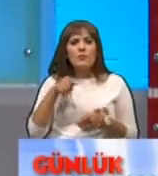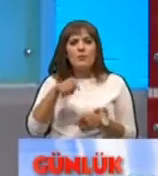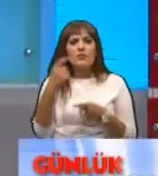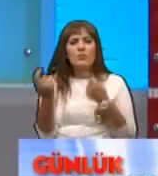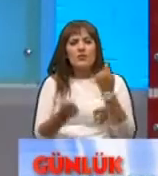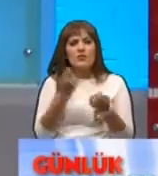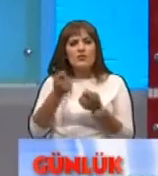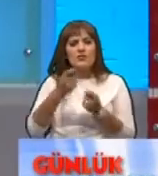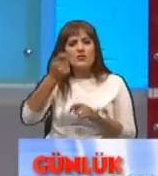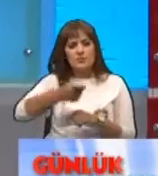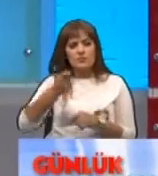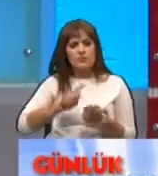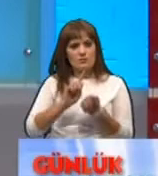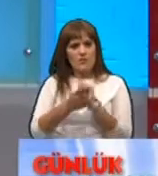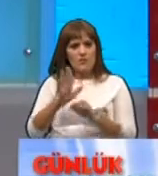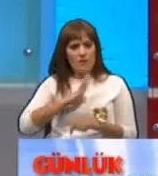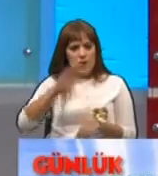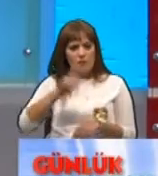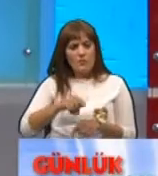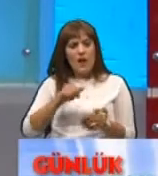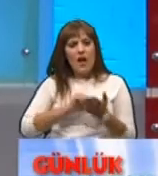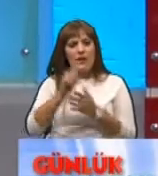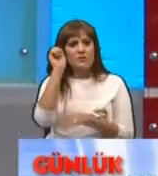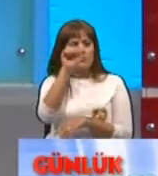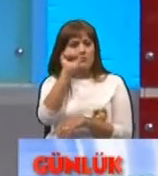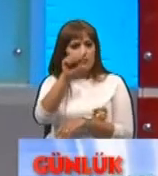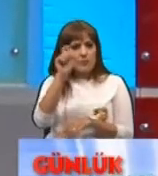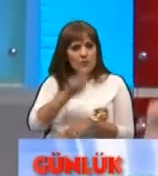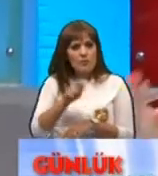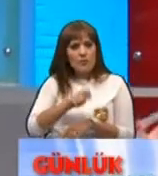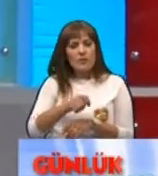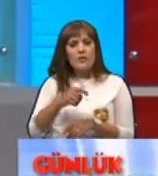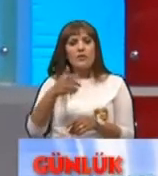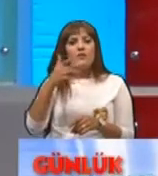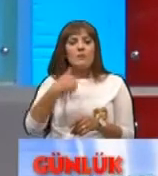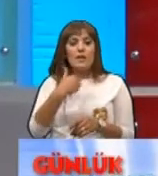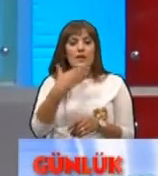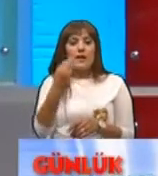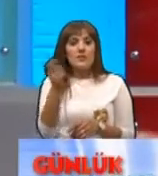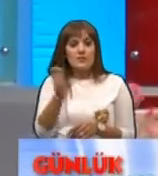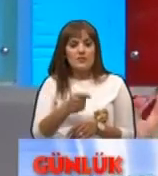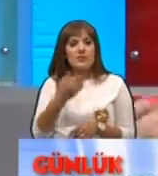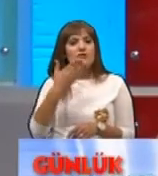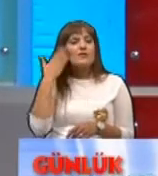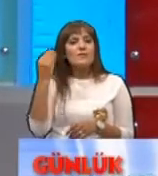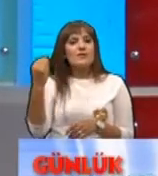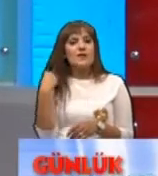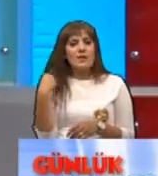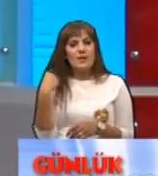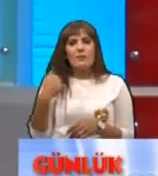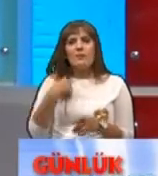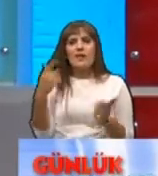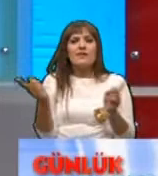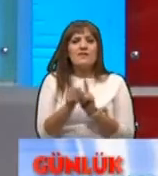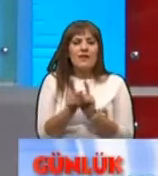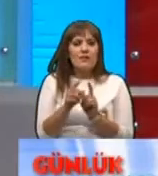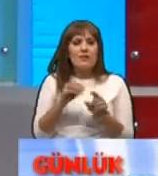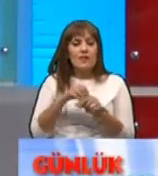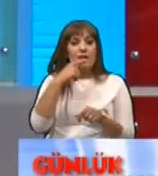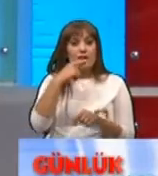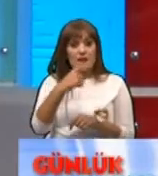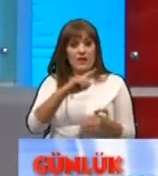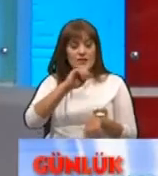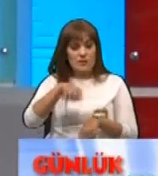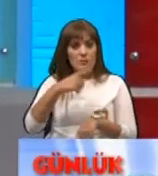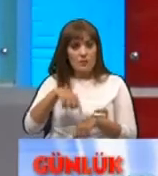işin koşulları var mıdır? Yani her kapınızı çalana beni gençleştir, cildimi tazele, beni zayıflat